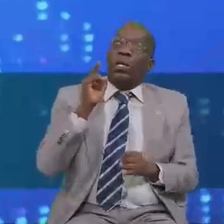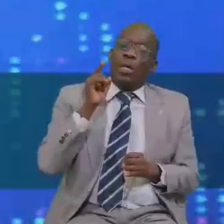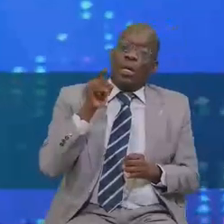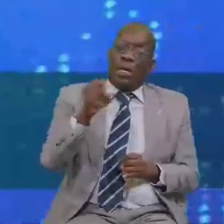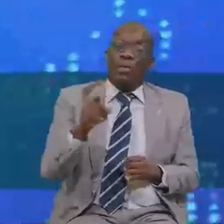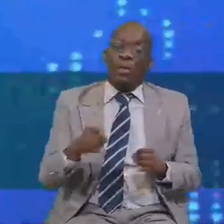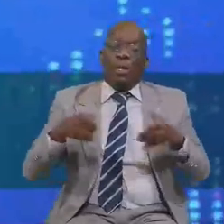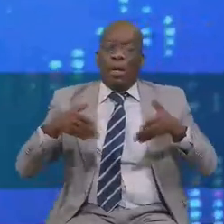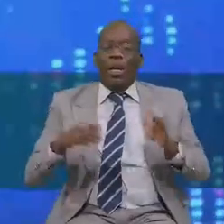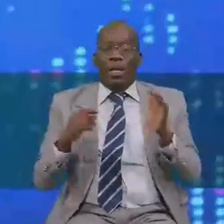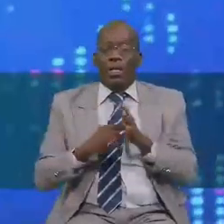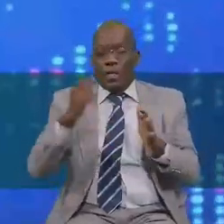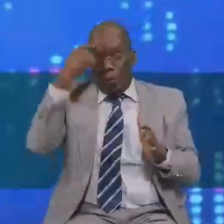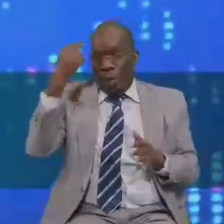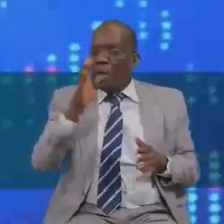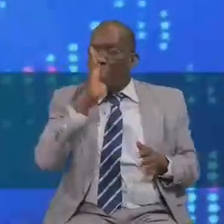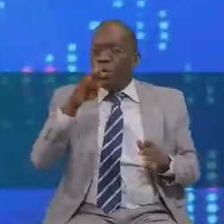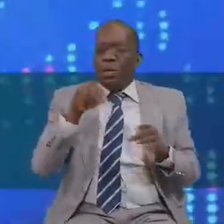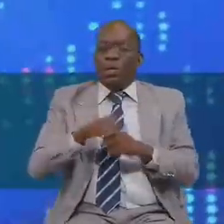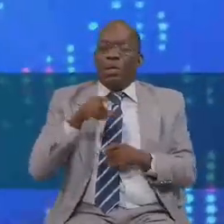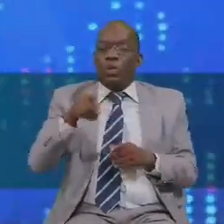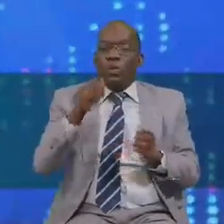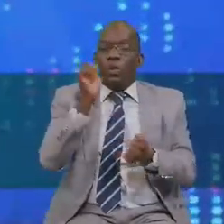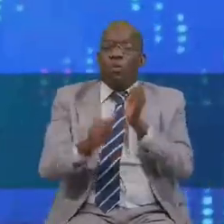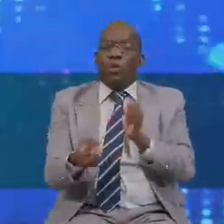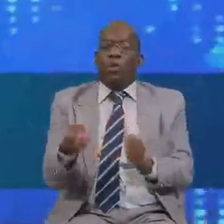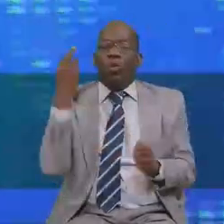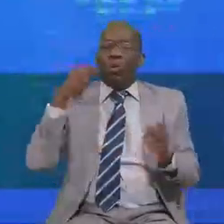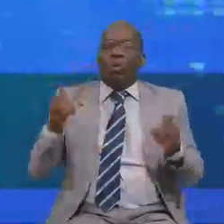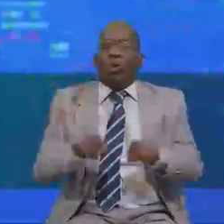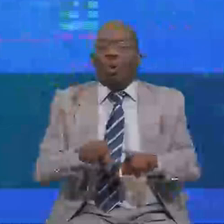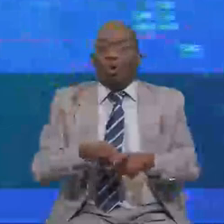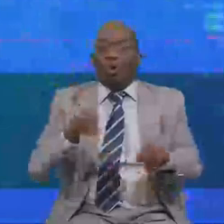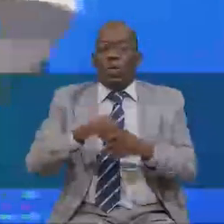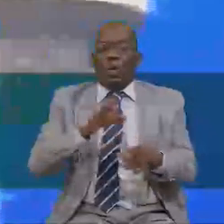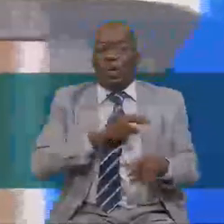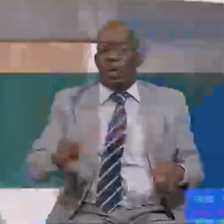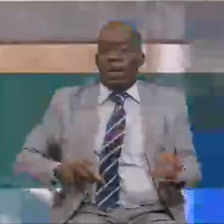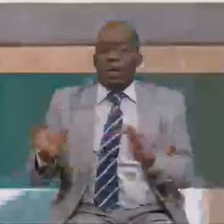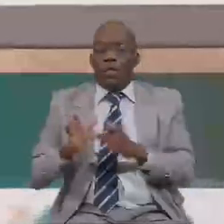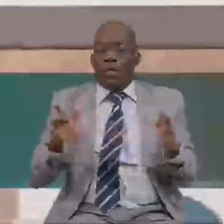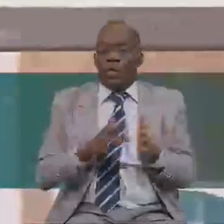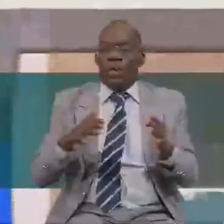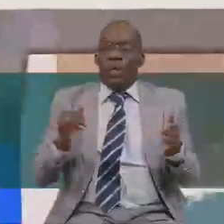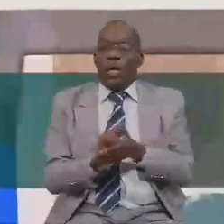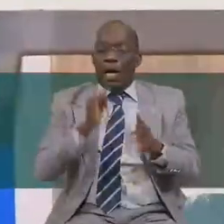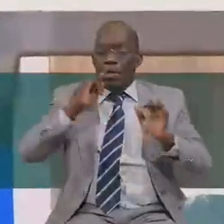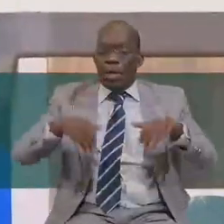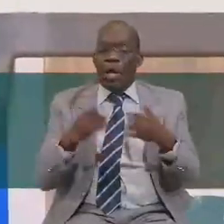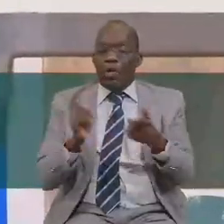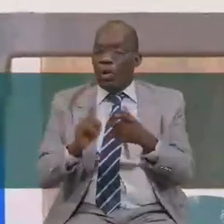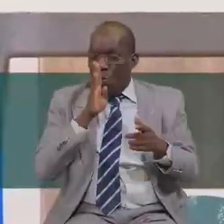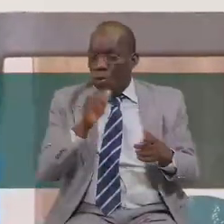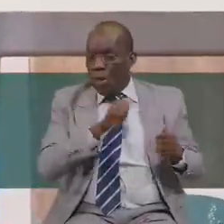vous, qui étaient aussi en Jésus-Christ. Mais comme ça, il faut être un soldat, et c'est l'engagement que nous